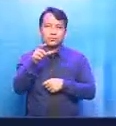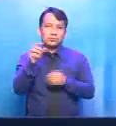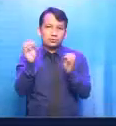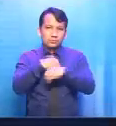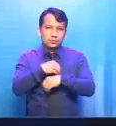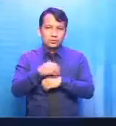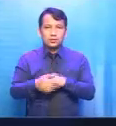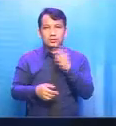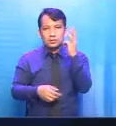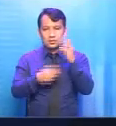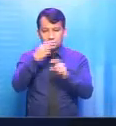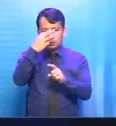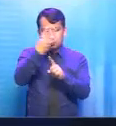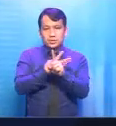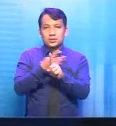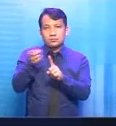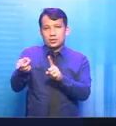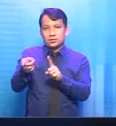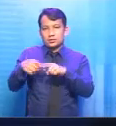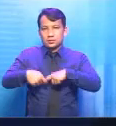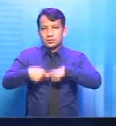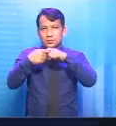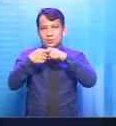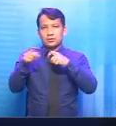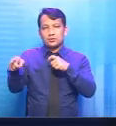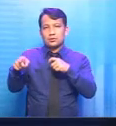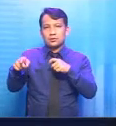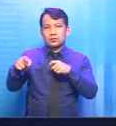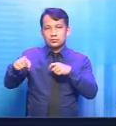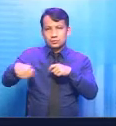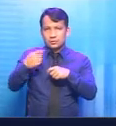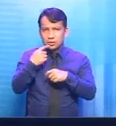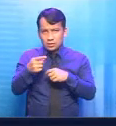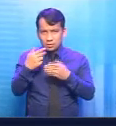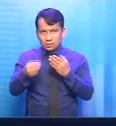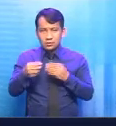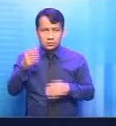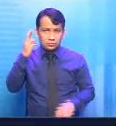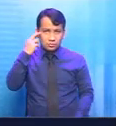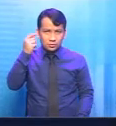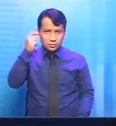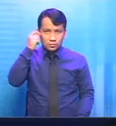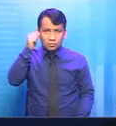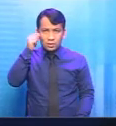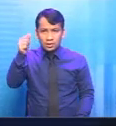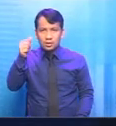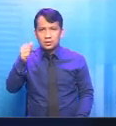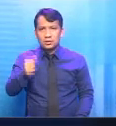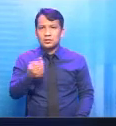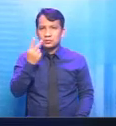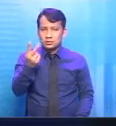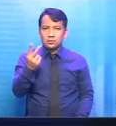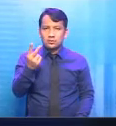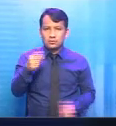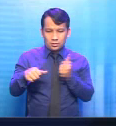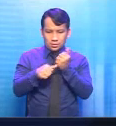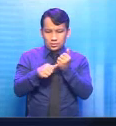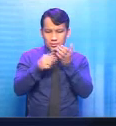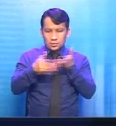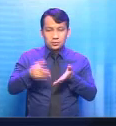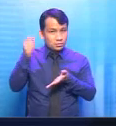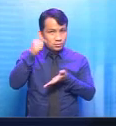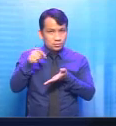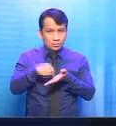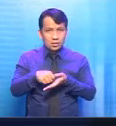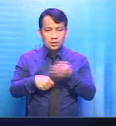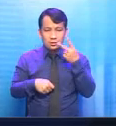6 na buwang preventive suspension ang ipinataw laban kay Health Undersecretary Roger Tong-an, 2 pang assistant secretaries